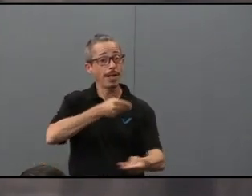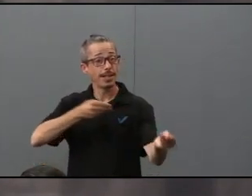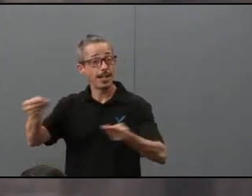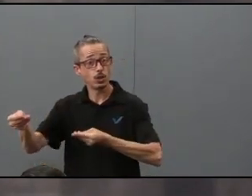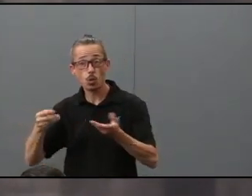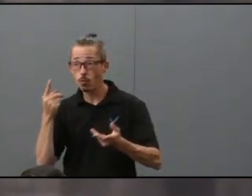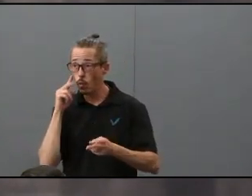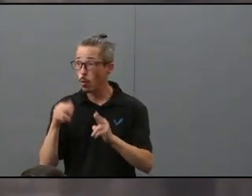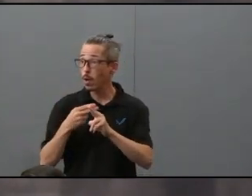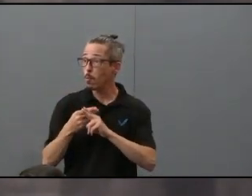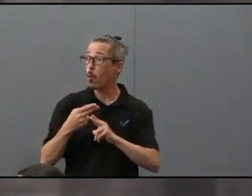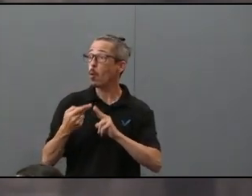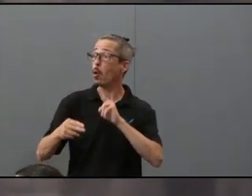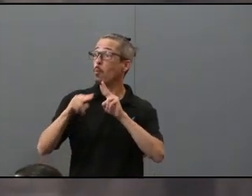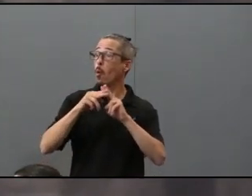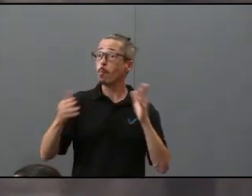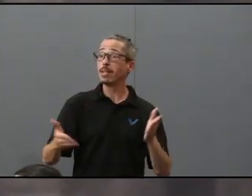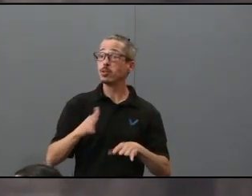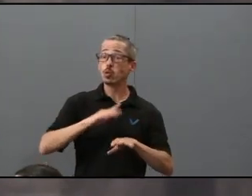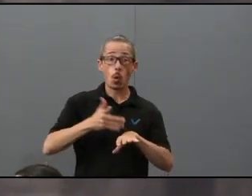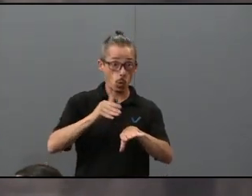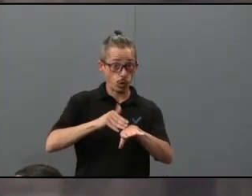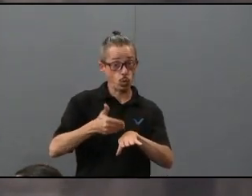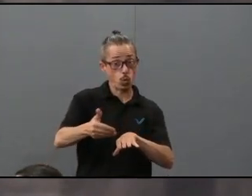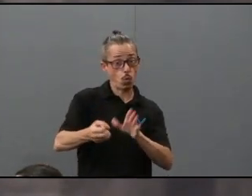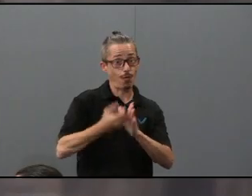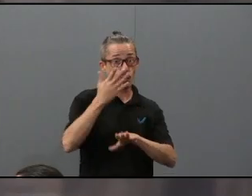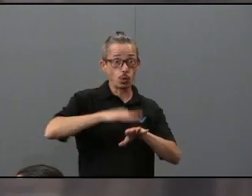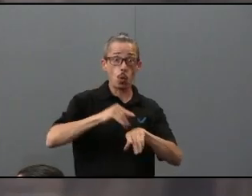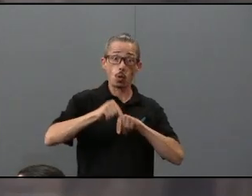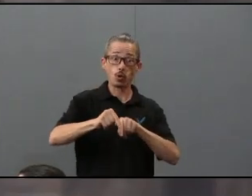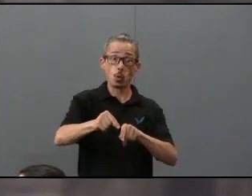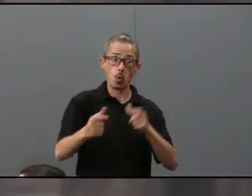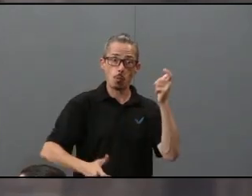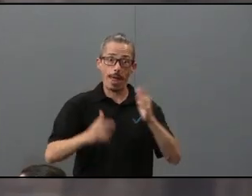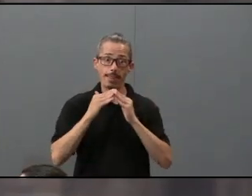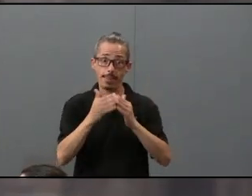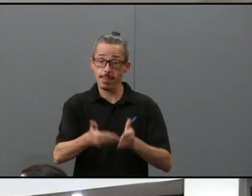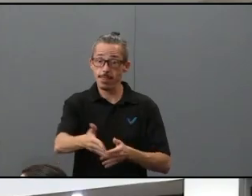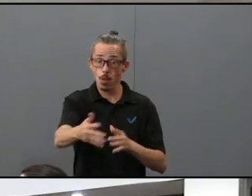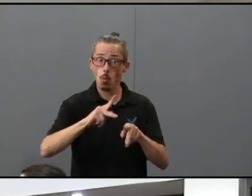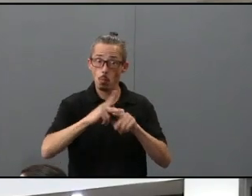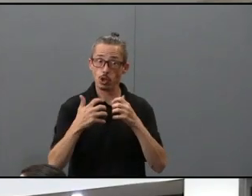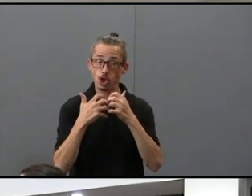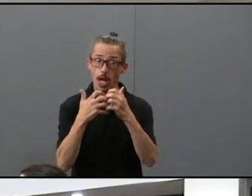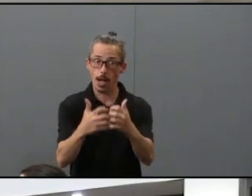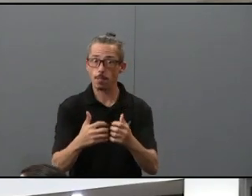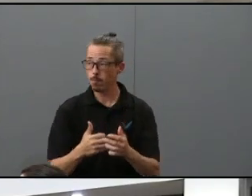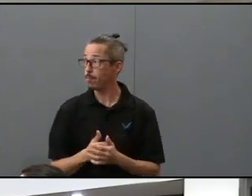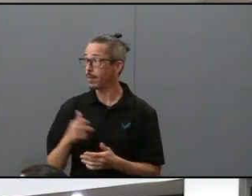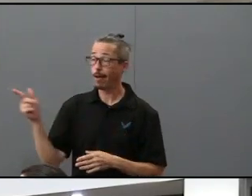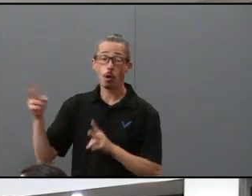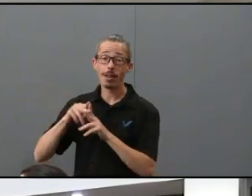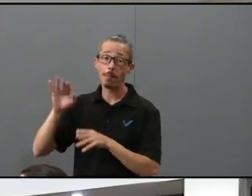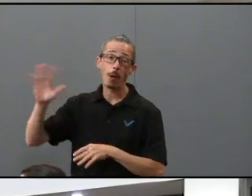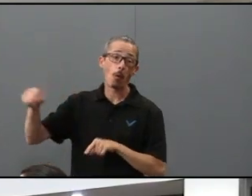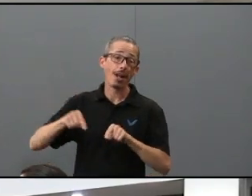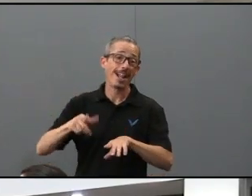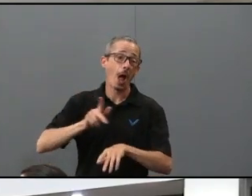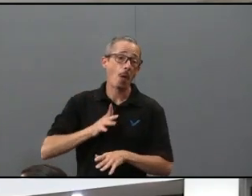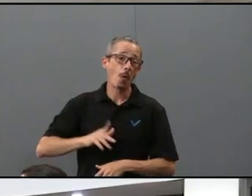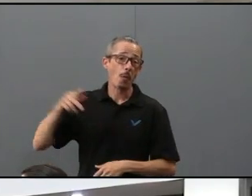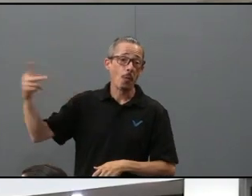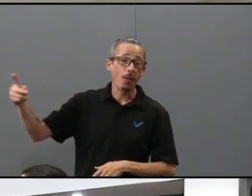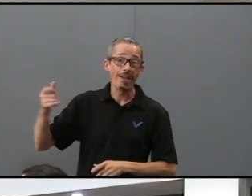allez répondre présent lorsqu'on va vous consulter par rapport à l'agriculture urbe j'ai pas de doute connaissant Mario que